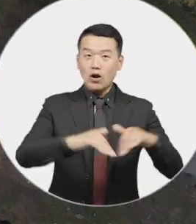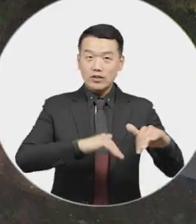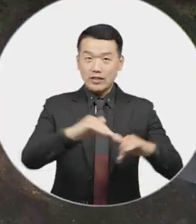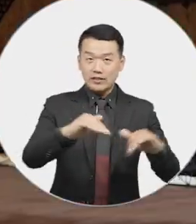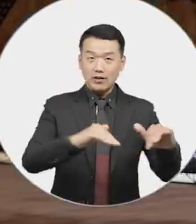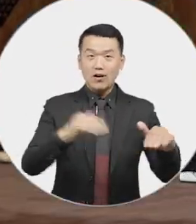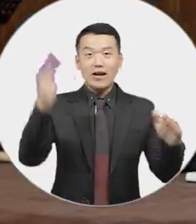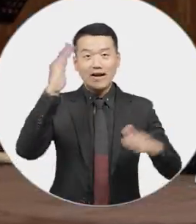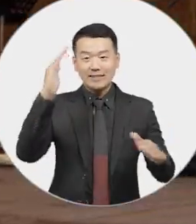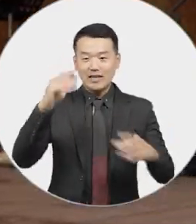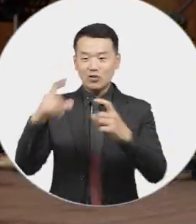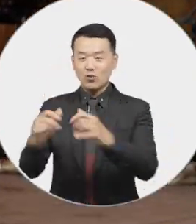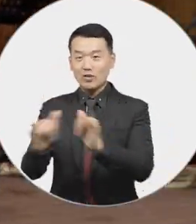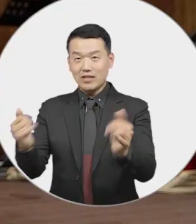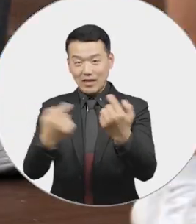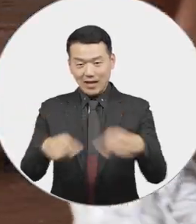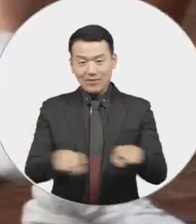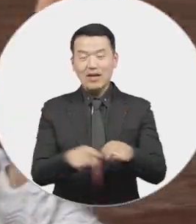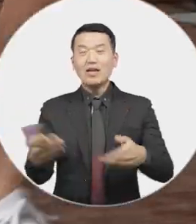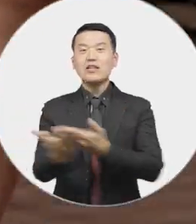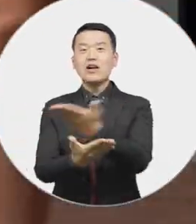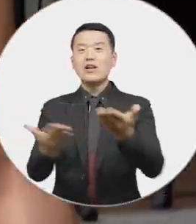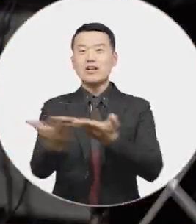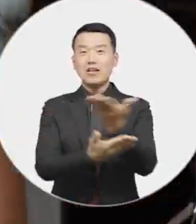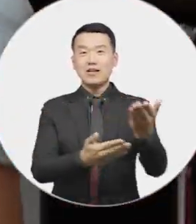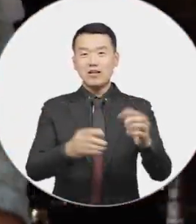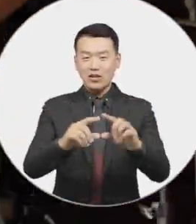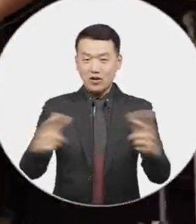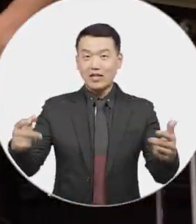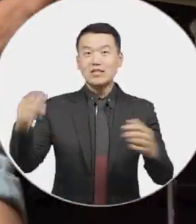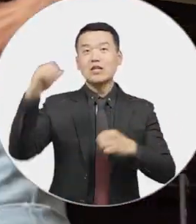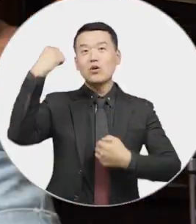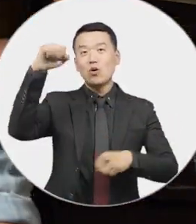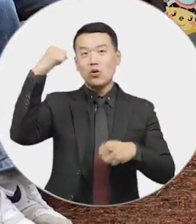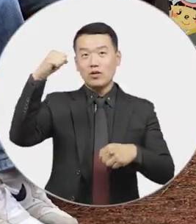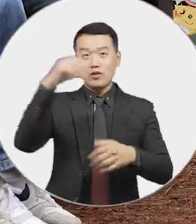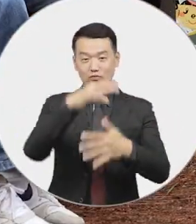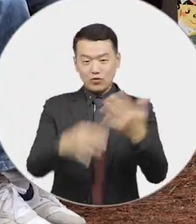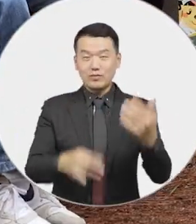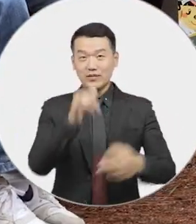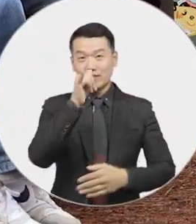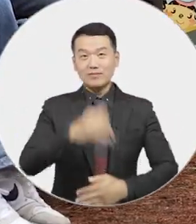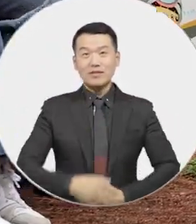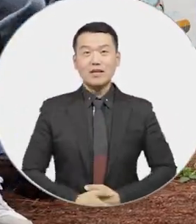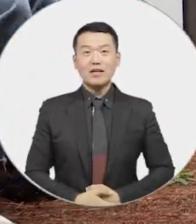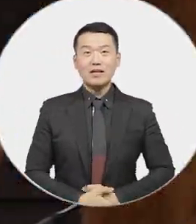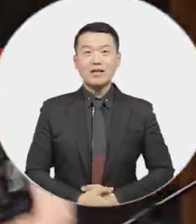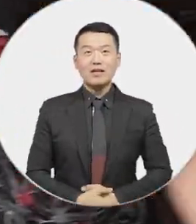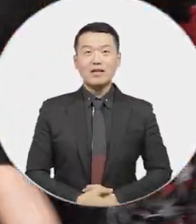청소년의 거리에서 학생과 도민들이 함께 즐길 수 있는 다채로운 버스킹 공연이 펼쳐집니다.